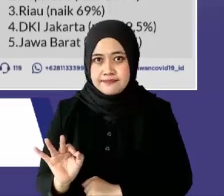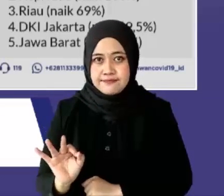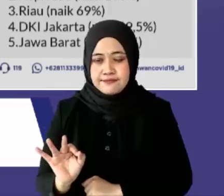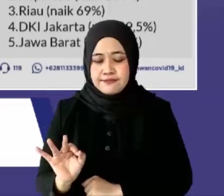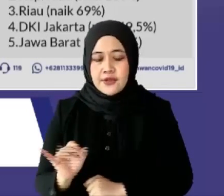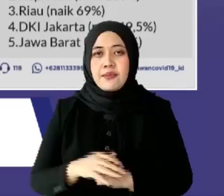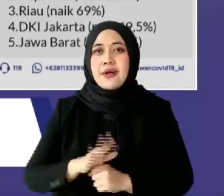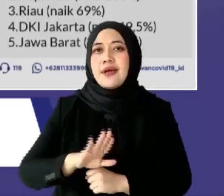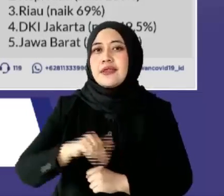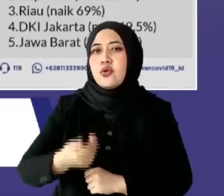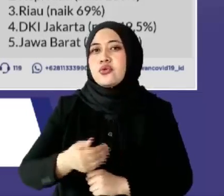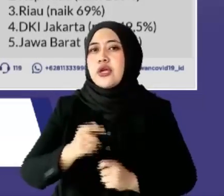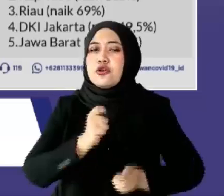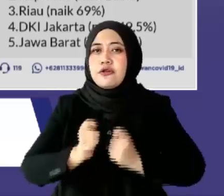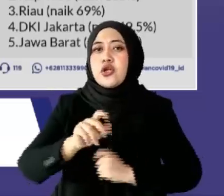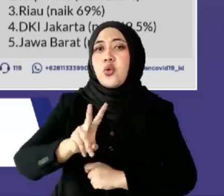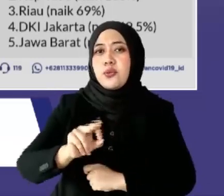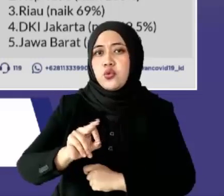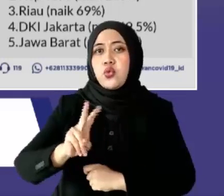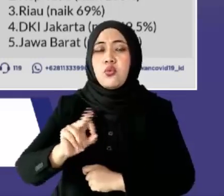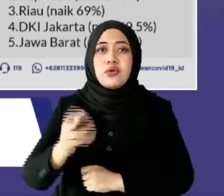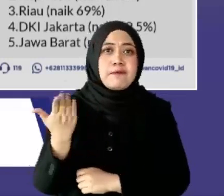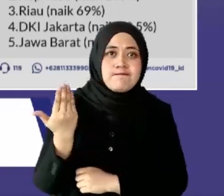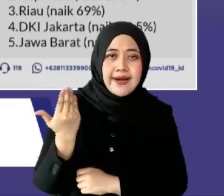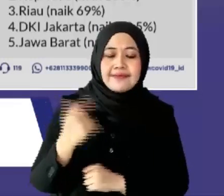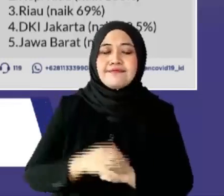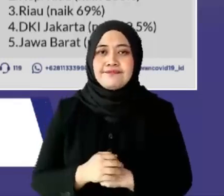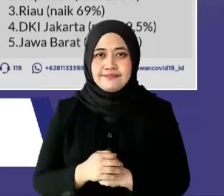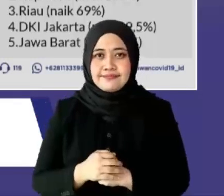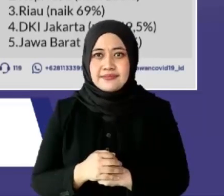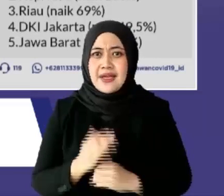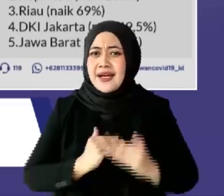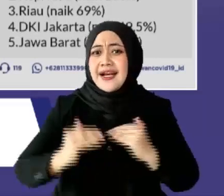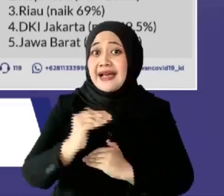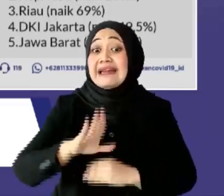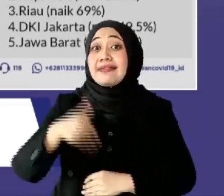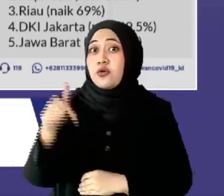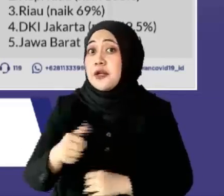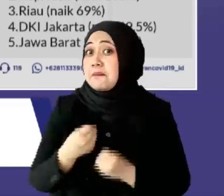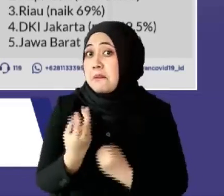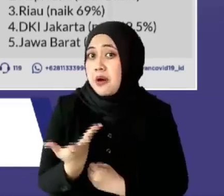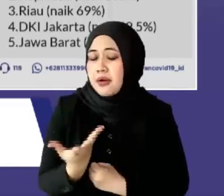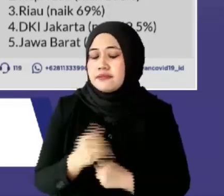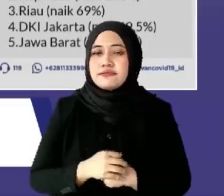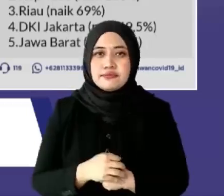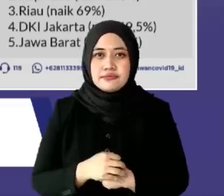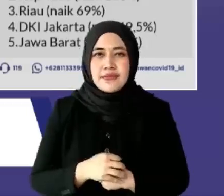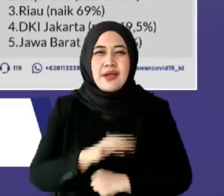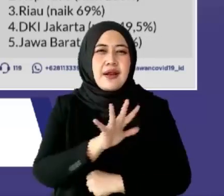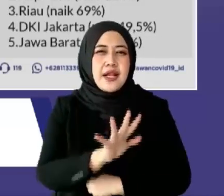pada Idul Fitri tahun 2020 lalu. Sedangkan kenaikan di tahun ini adalah